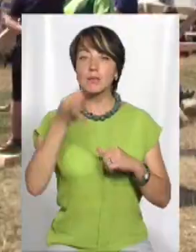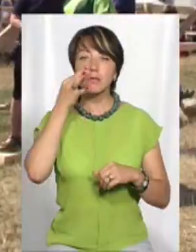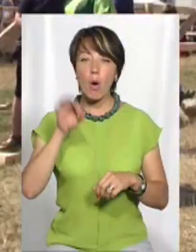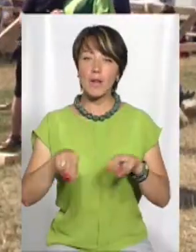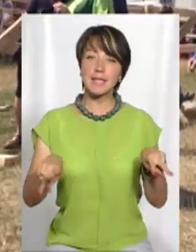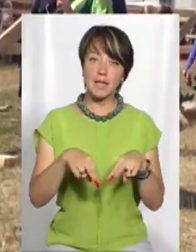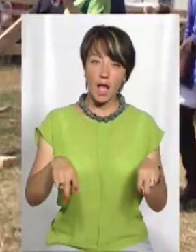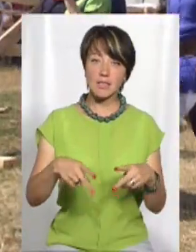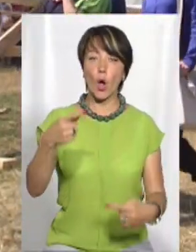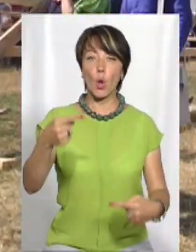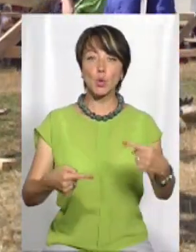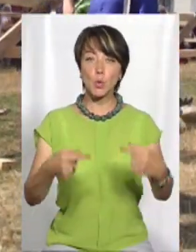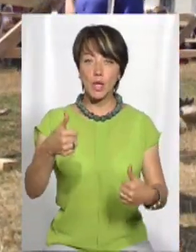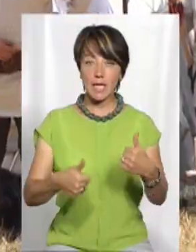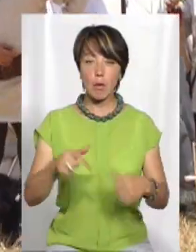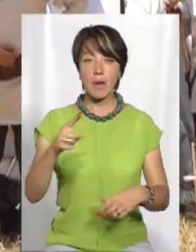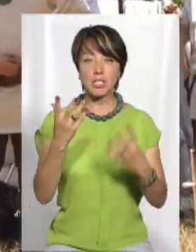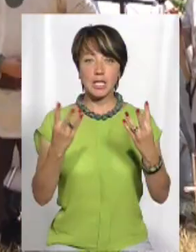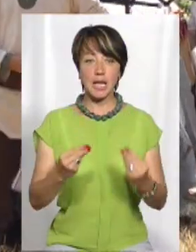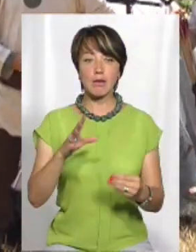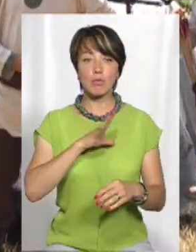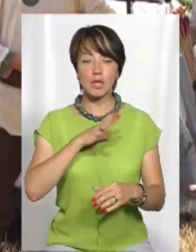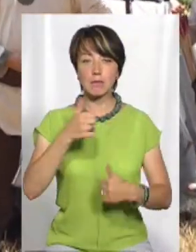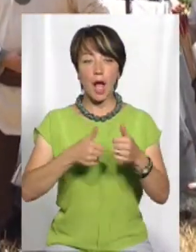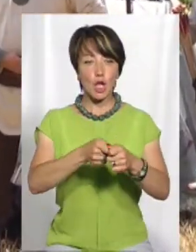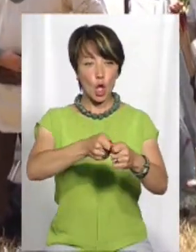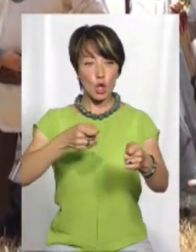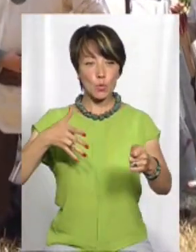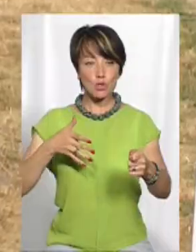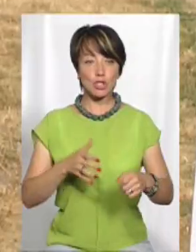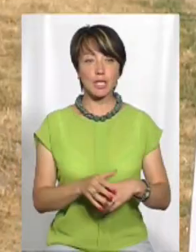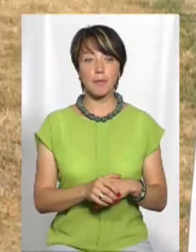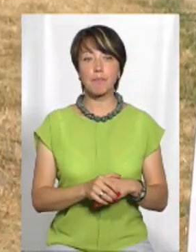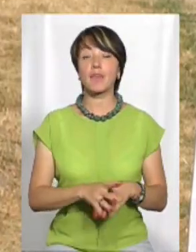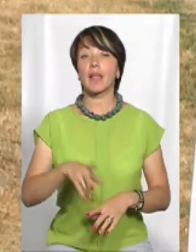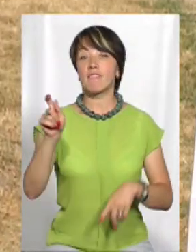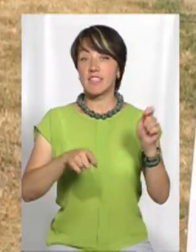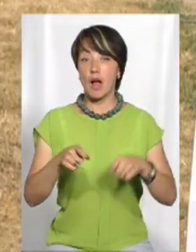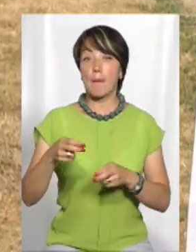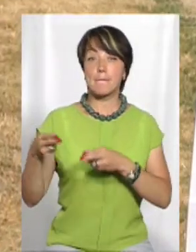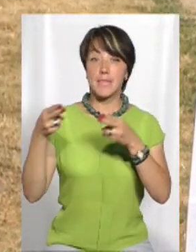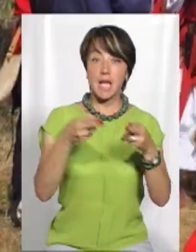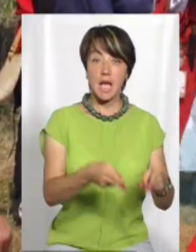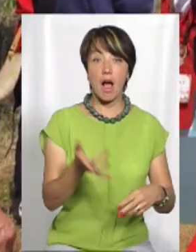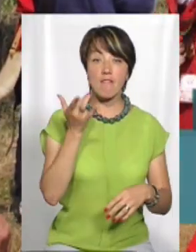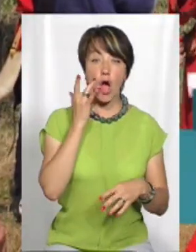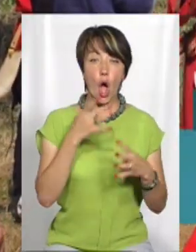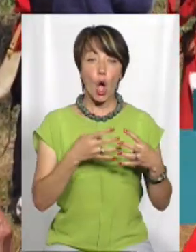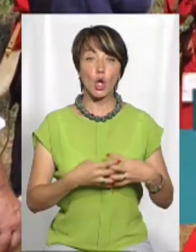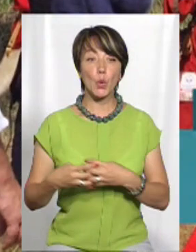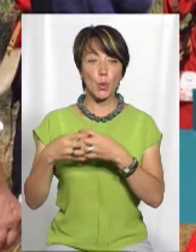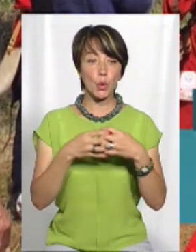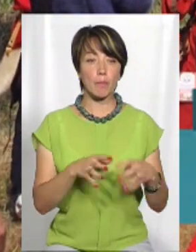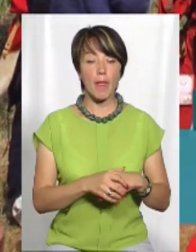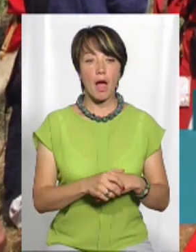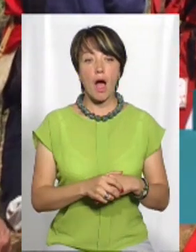і лицарського турніру, у перший день фестивалю змагалися ще й лучники. Єфим Городецький на фестиваль приїхав з Нью-Йорку. В Сполучених Штатах